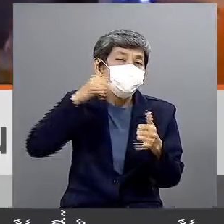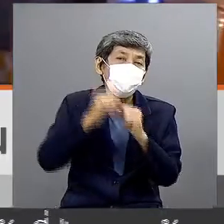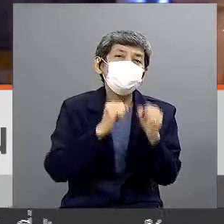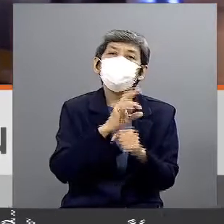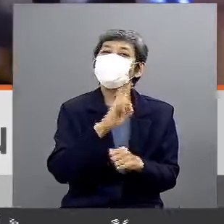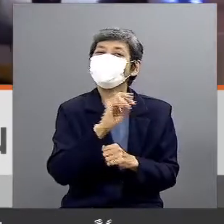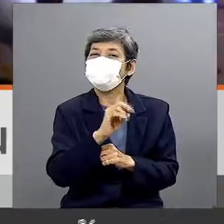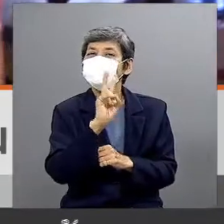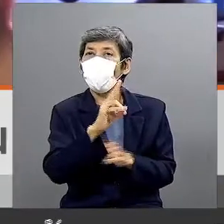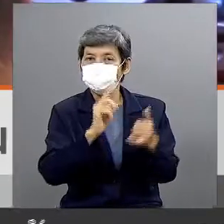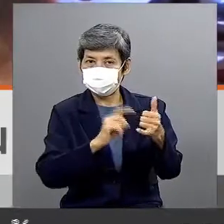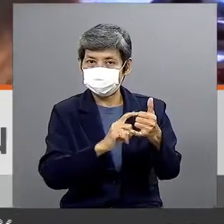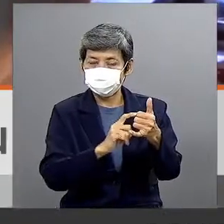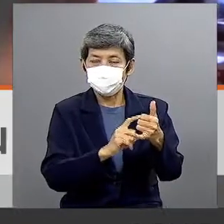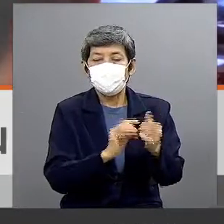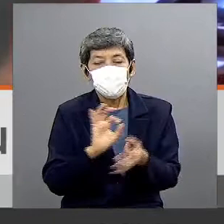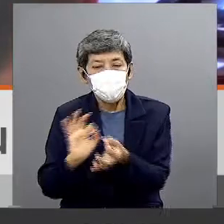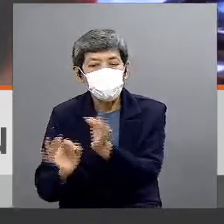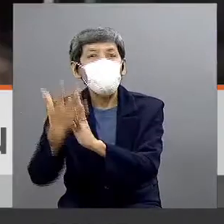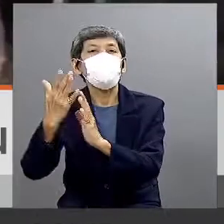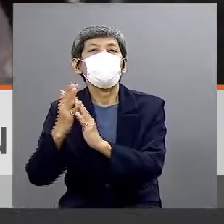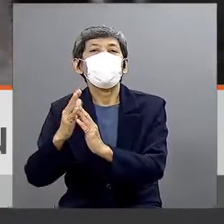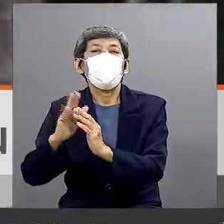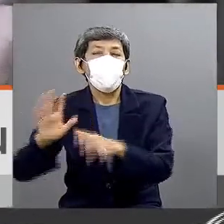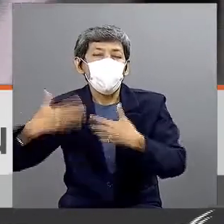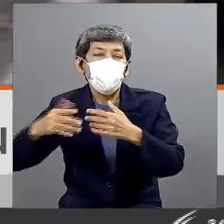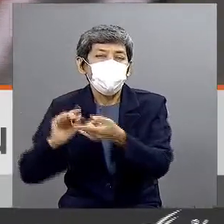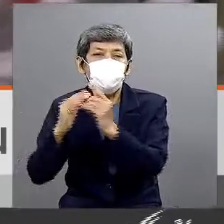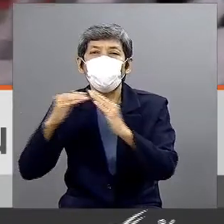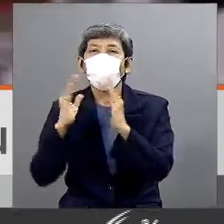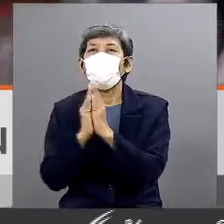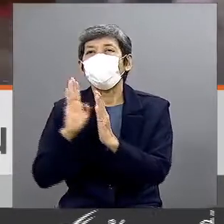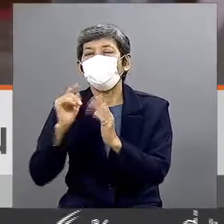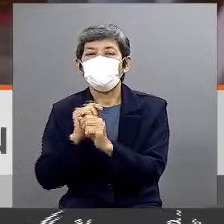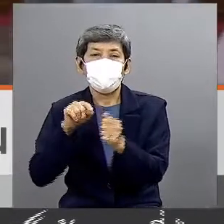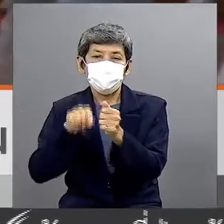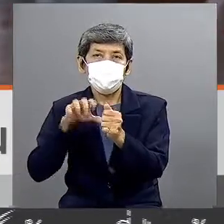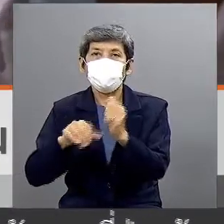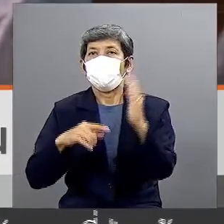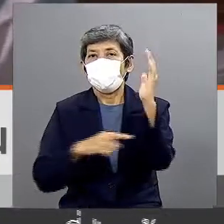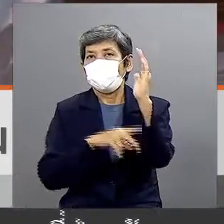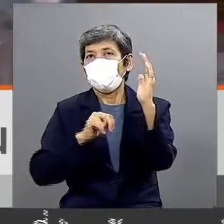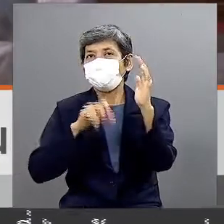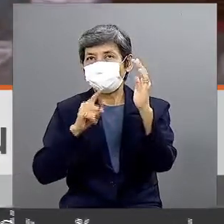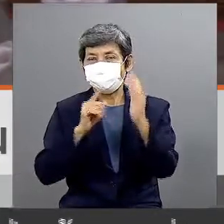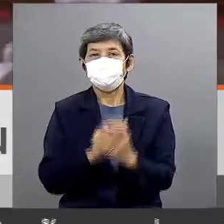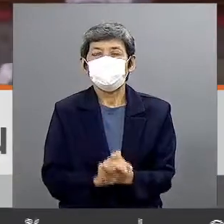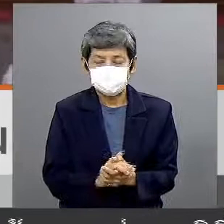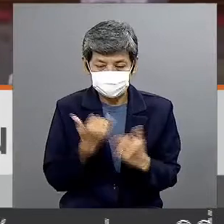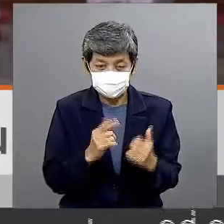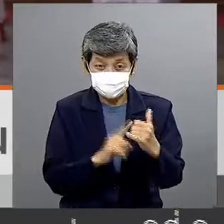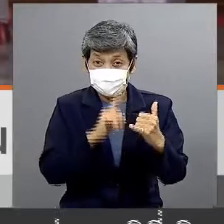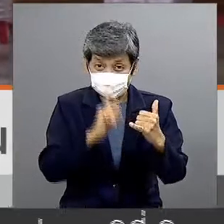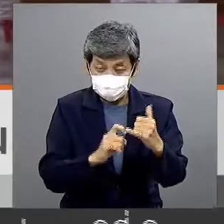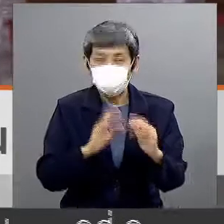ไปฌาปนกิจที่เมรุความร้อนสูงวัดบุญนารอบอำเภอเมืองนครศรีธรรมราชนำเป็นผู้เสียชีวิตคนที่สิบ